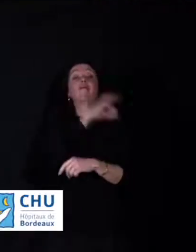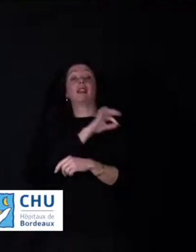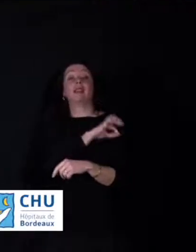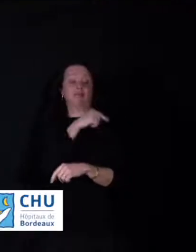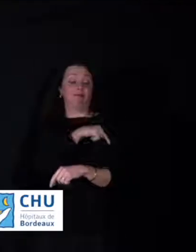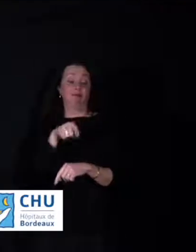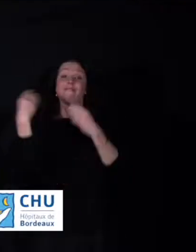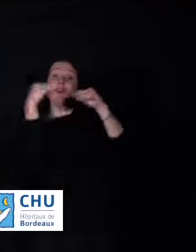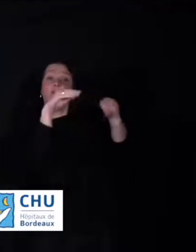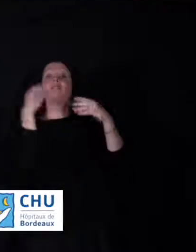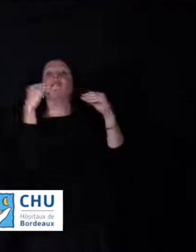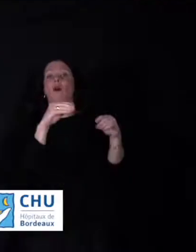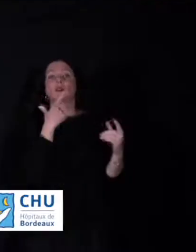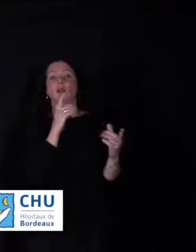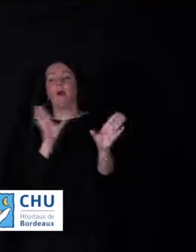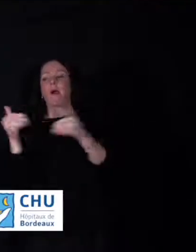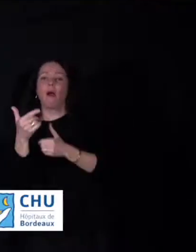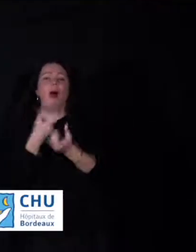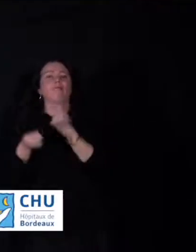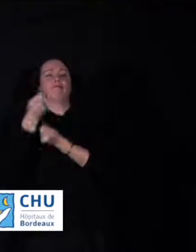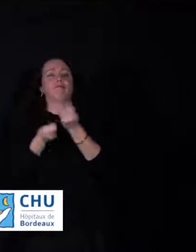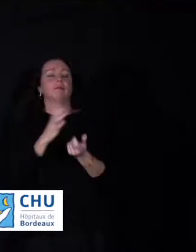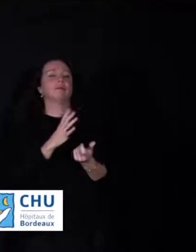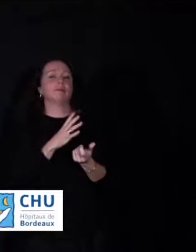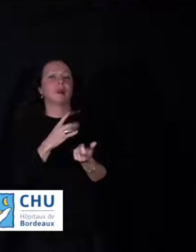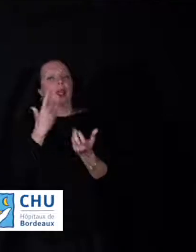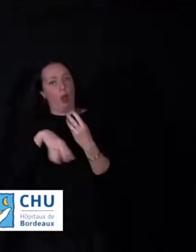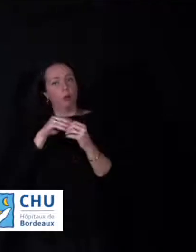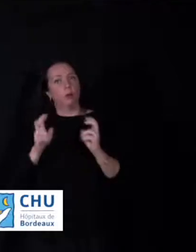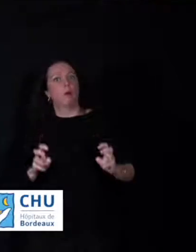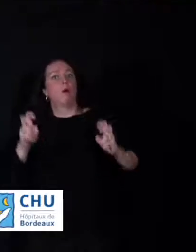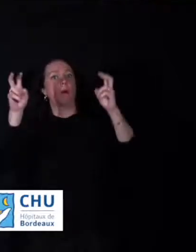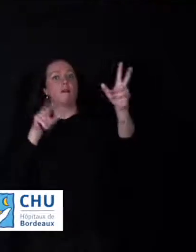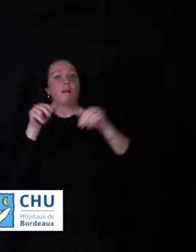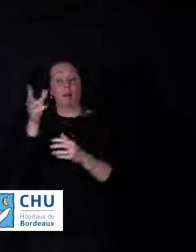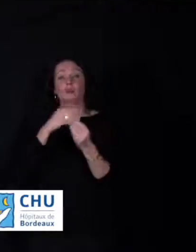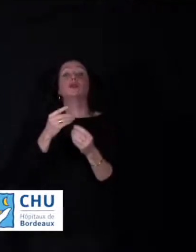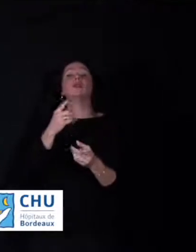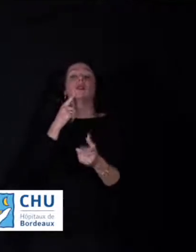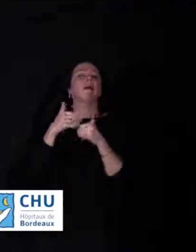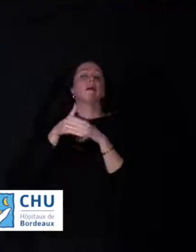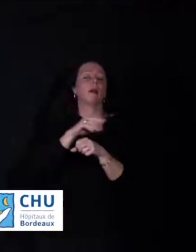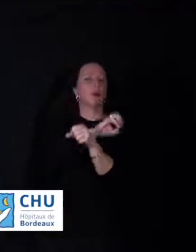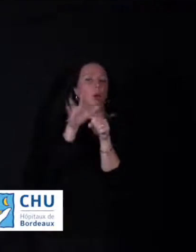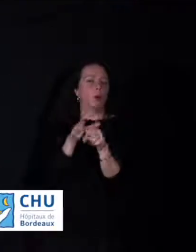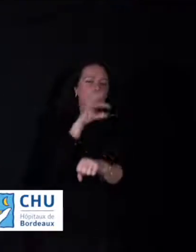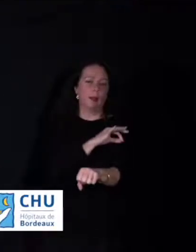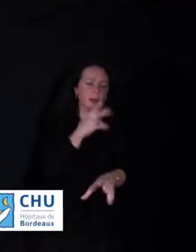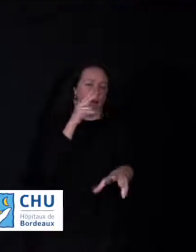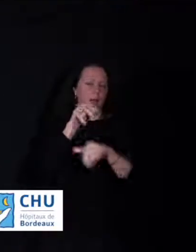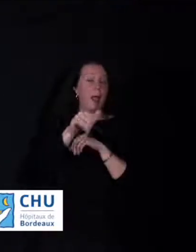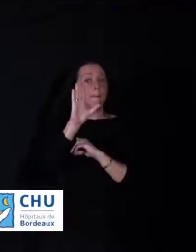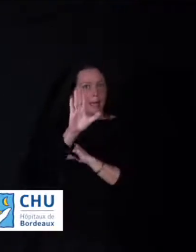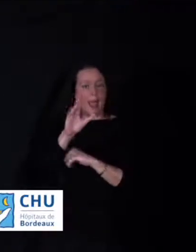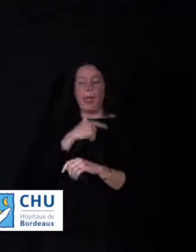business. Et c'est un business qui va être en progression, je pense, avec l'arrivée des vaccins Covid. Mais finalement, ce business du